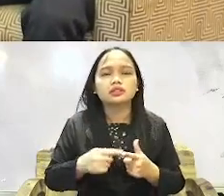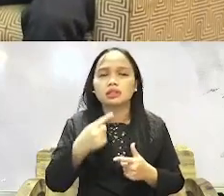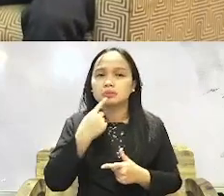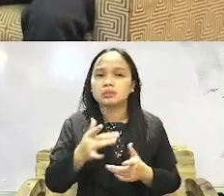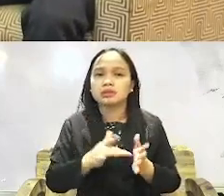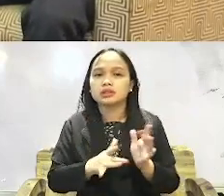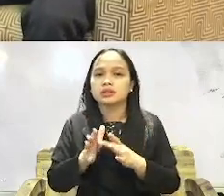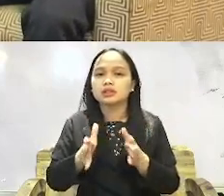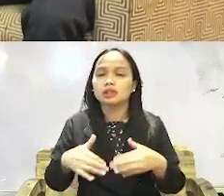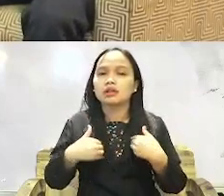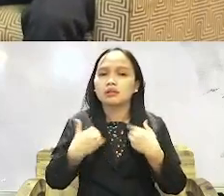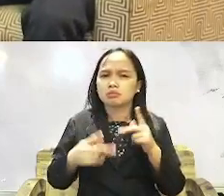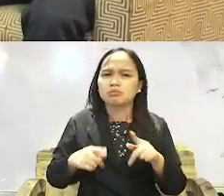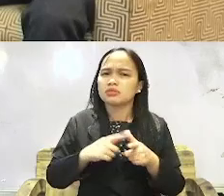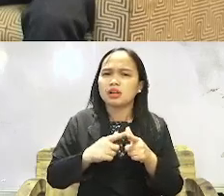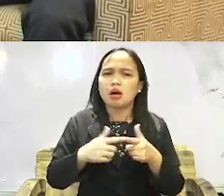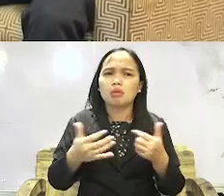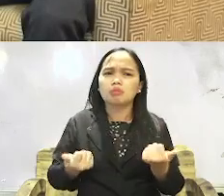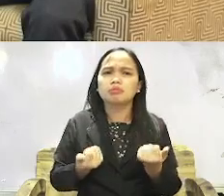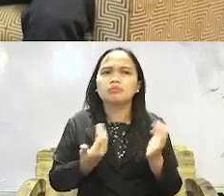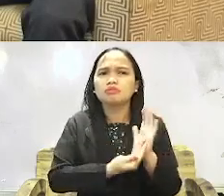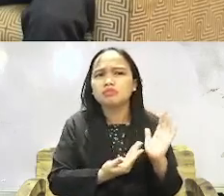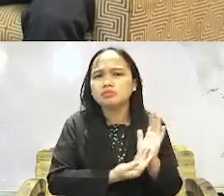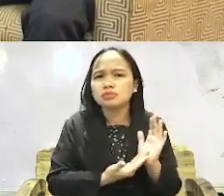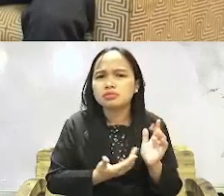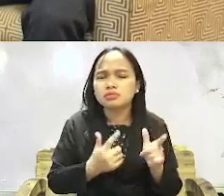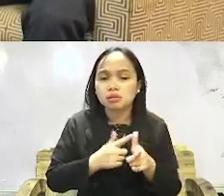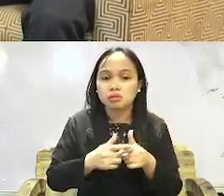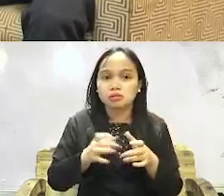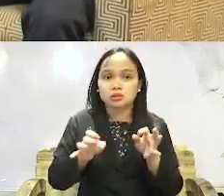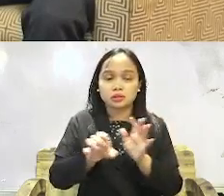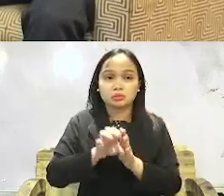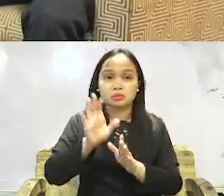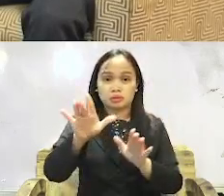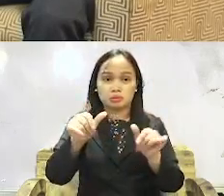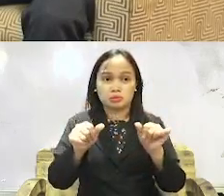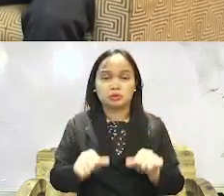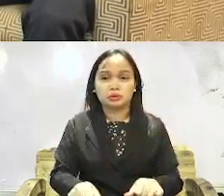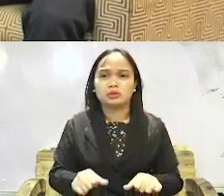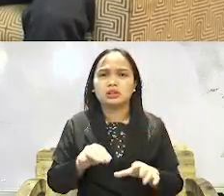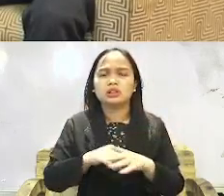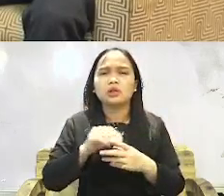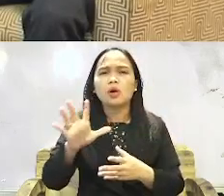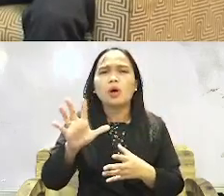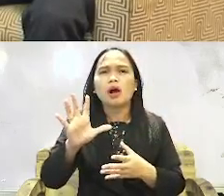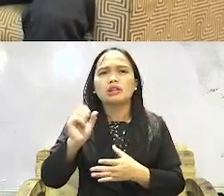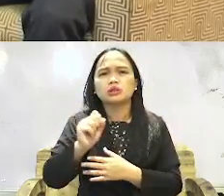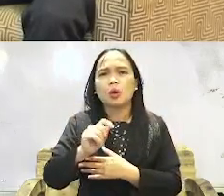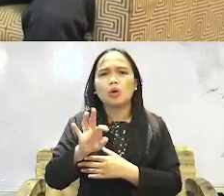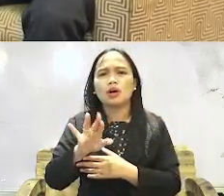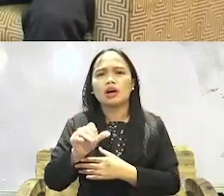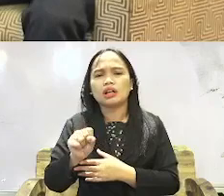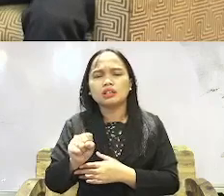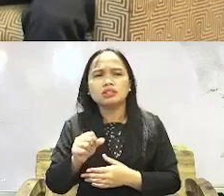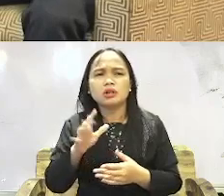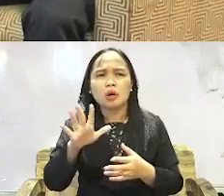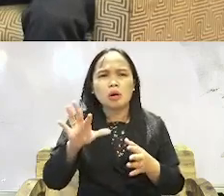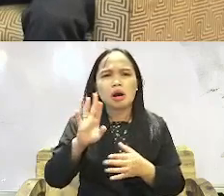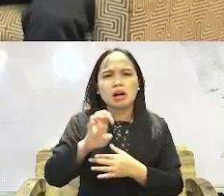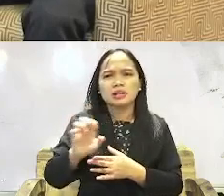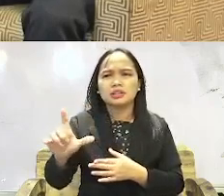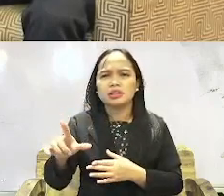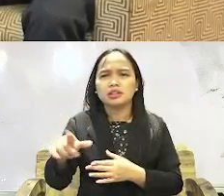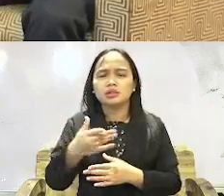Kristiyanong kabataan, paano ko patutunayan? Yun na nga lang, post mo sa social media, sa mga stories, sa mga reels, na meron ka pang